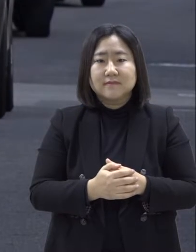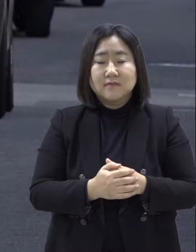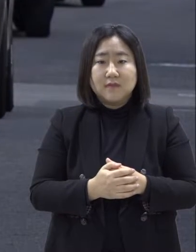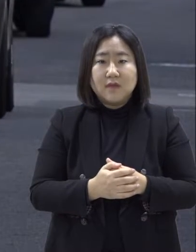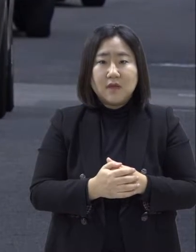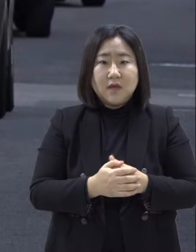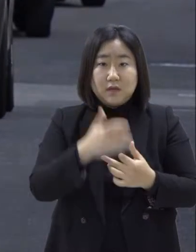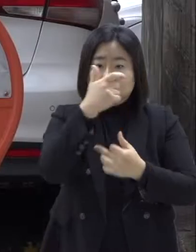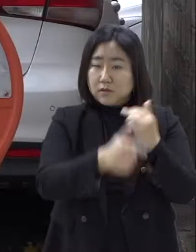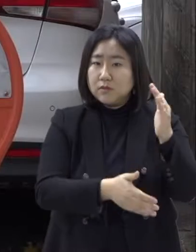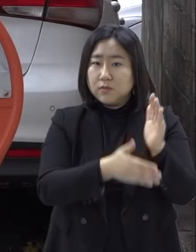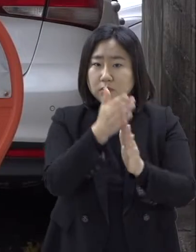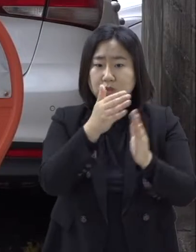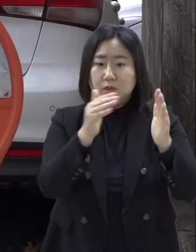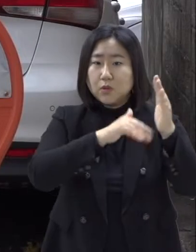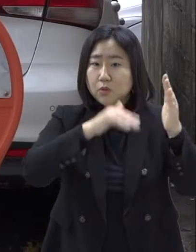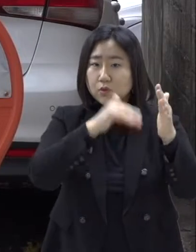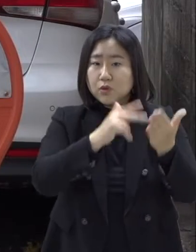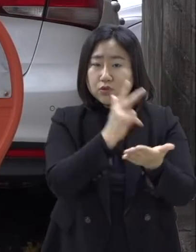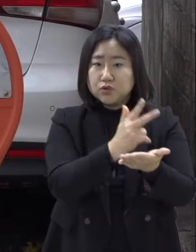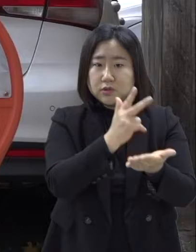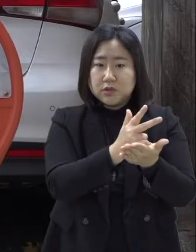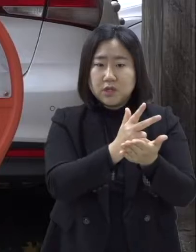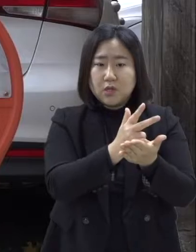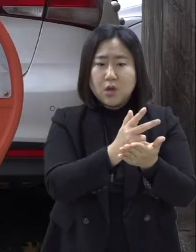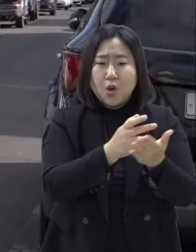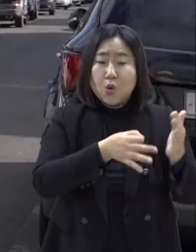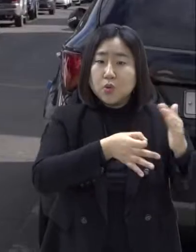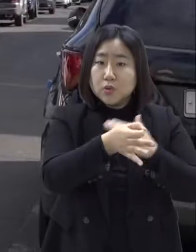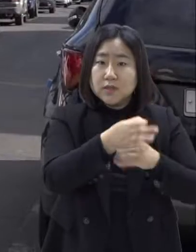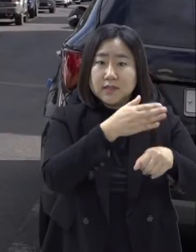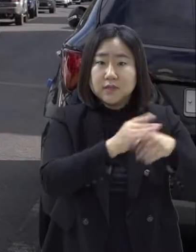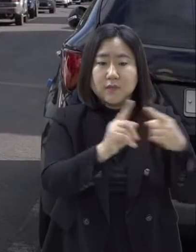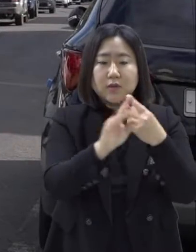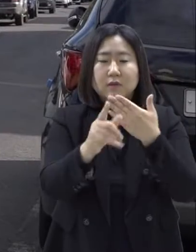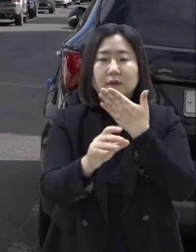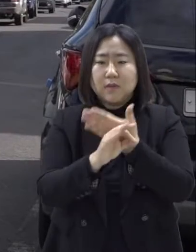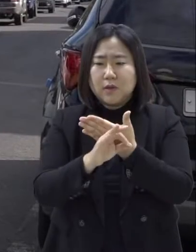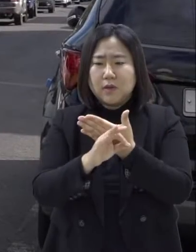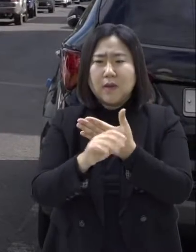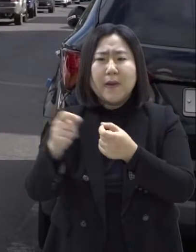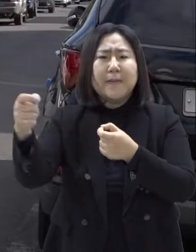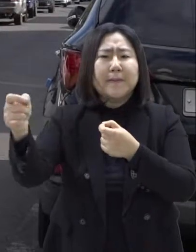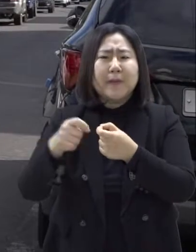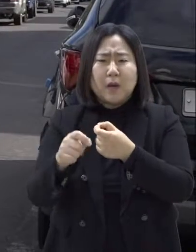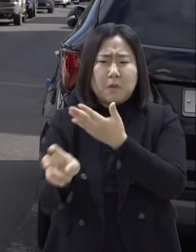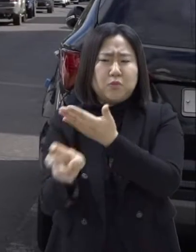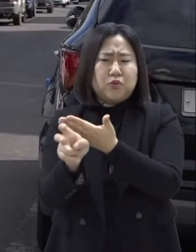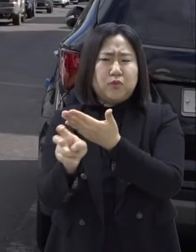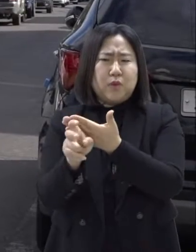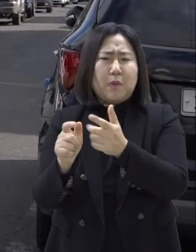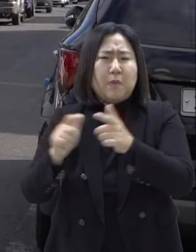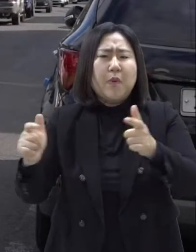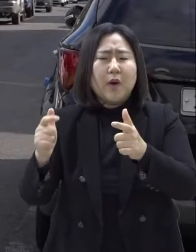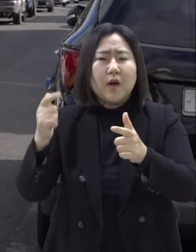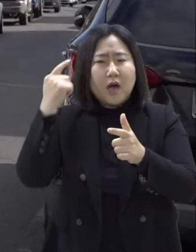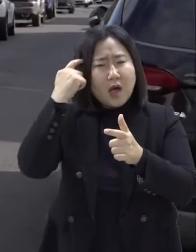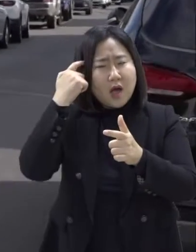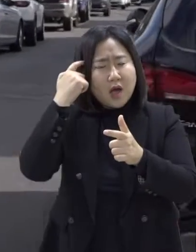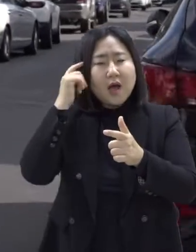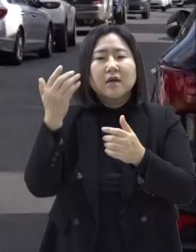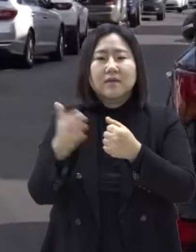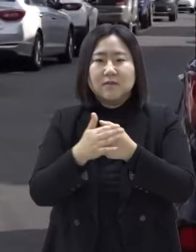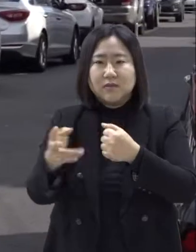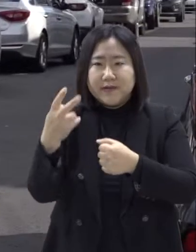한편 서귀포시는 공영주차장이 유료로 운영되면 주차장 인근에서 불법 주차가 늘어날 것으로 보고